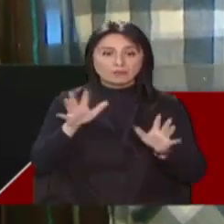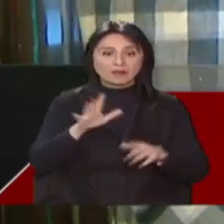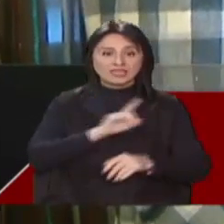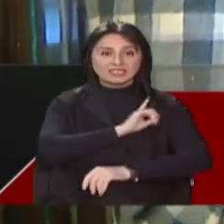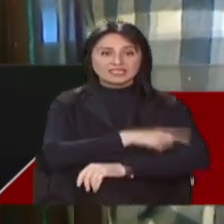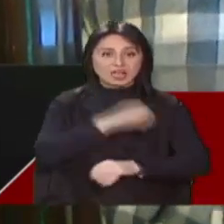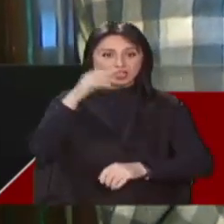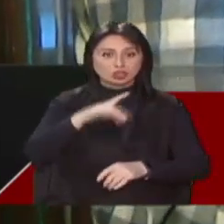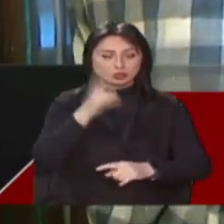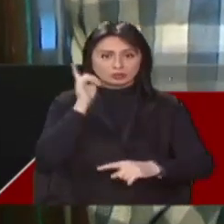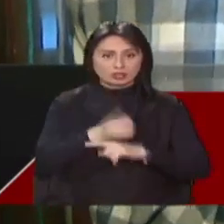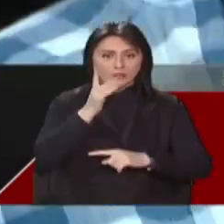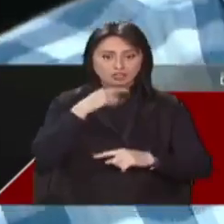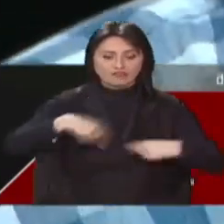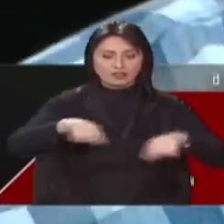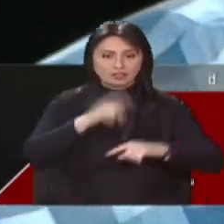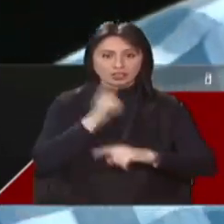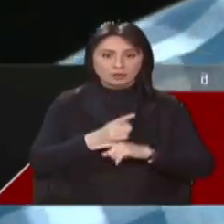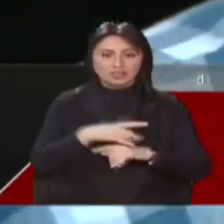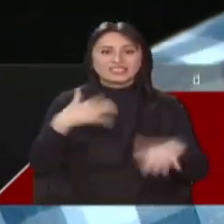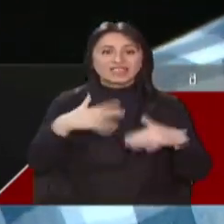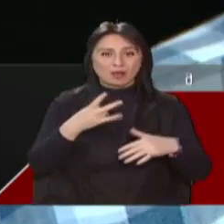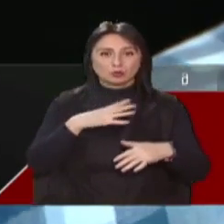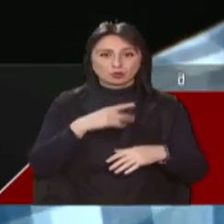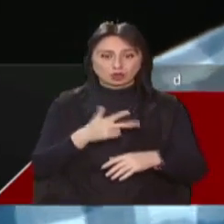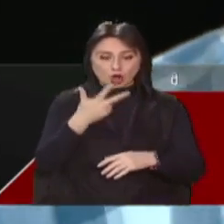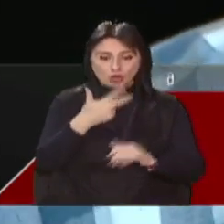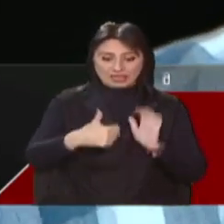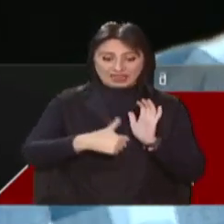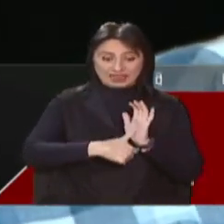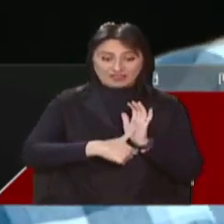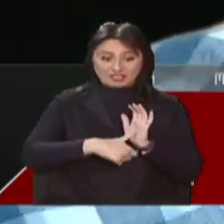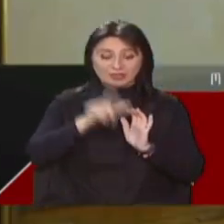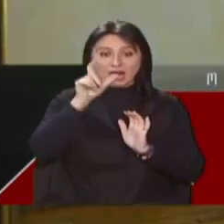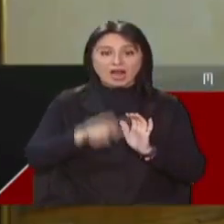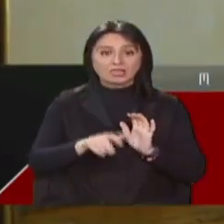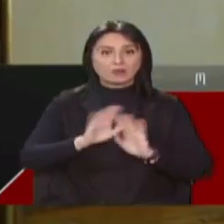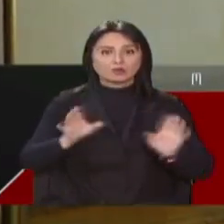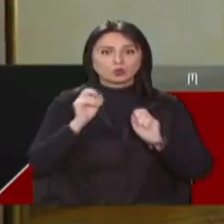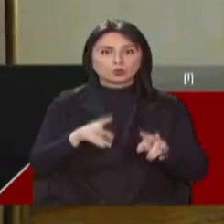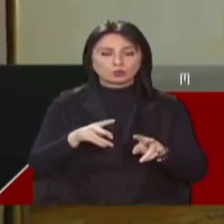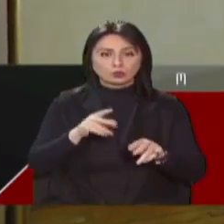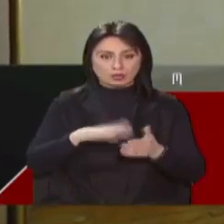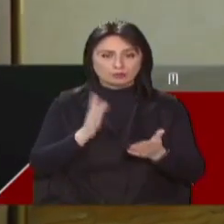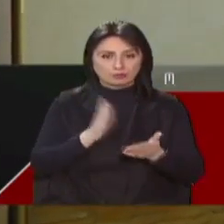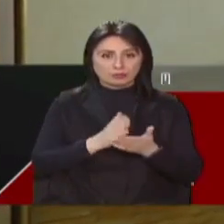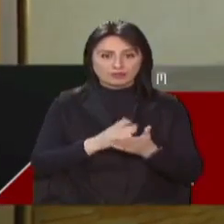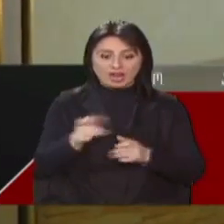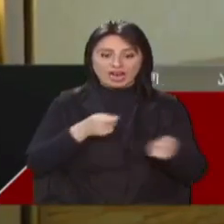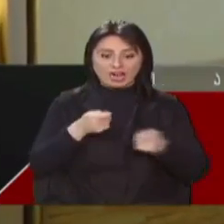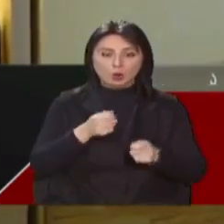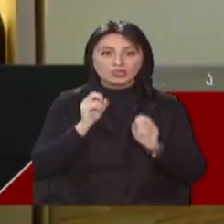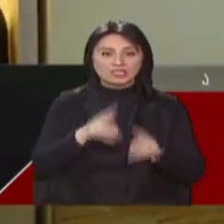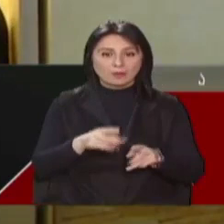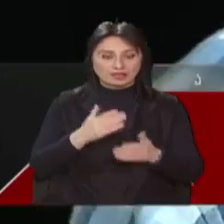ძაბვის გამოყენება აუზებში აკრძალა. 36 ვოლტამდე ძაბვა ადამიანისთვის უსაფრთხოა. და ეს რეგულაცია